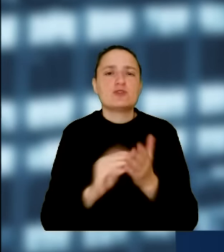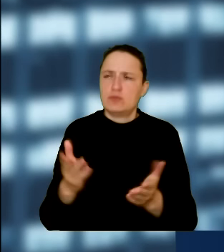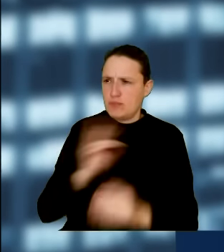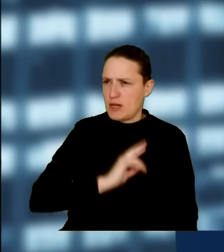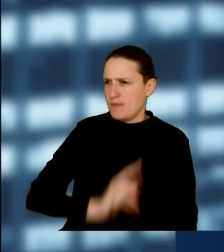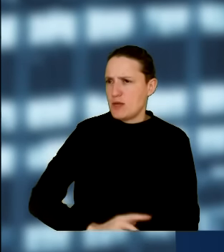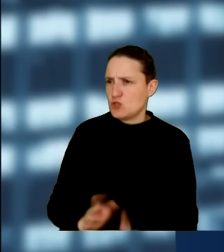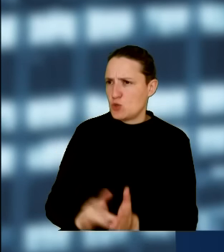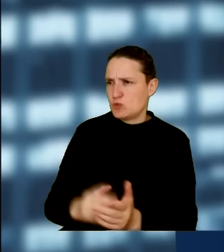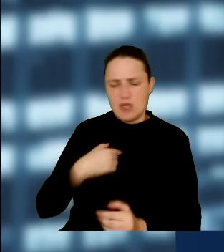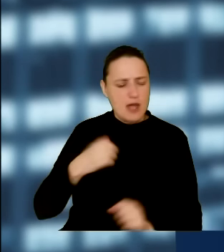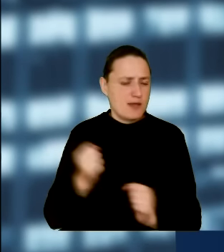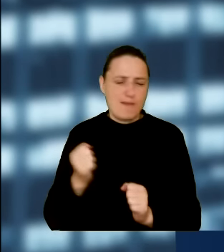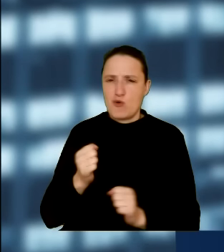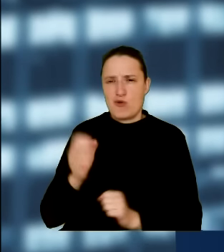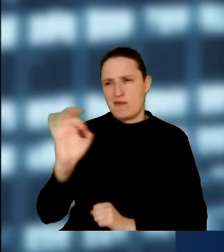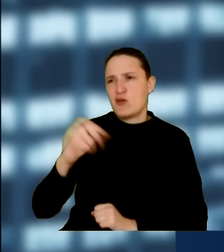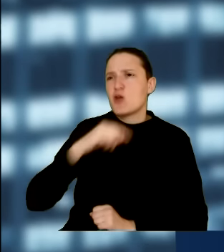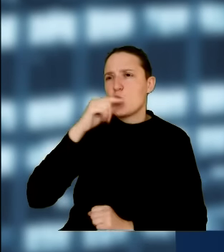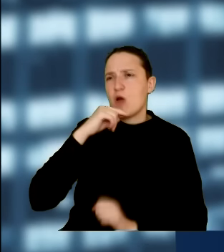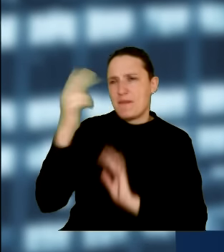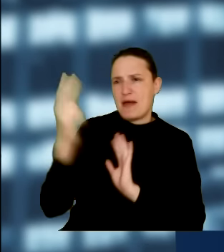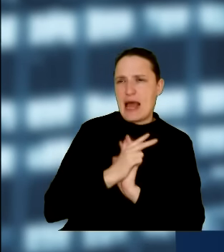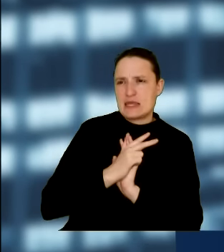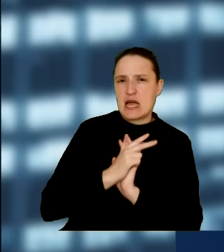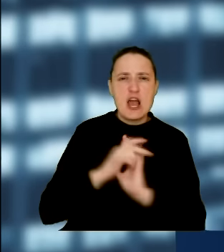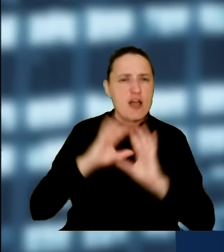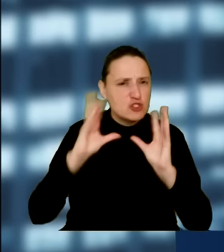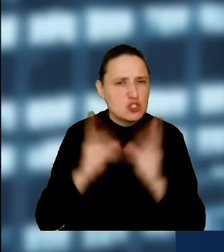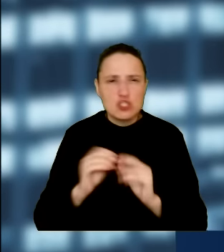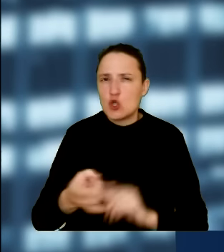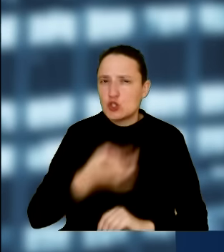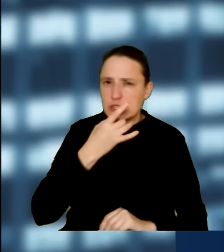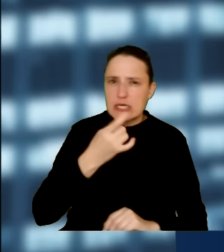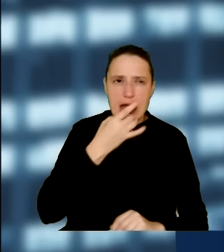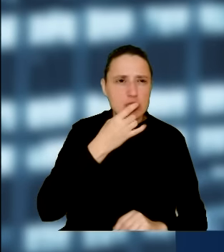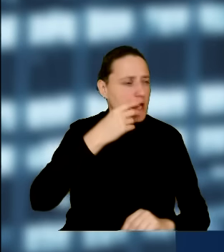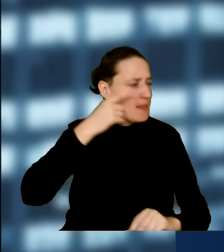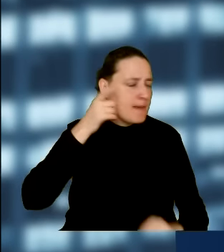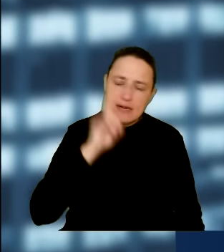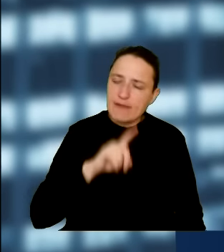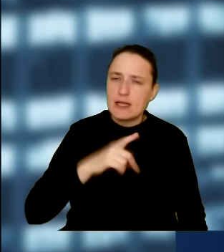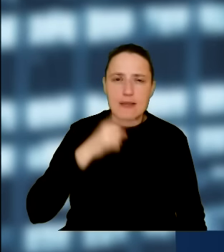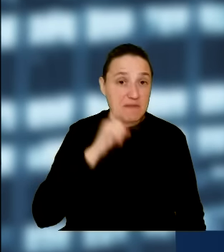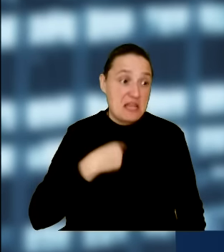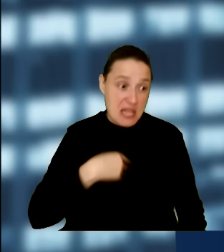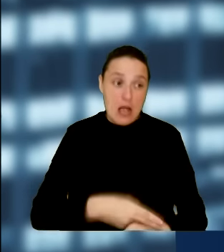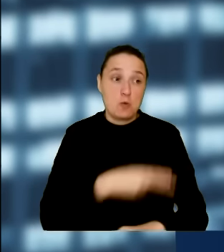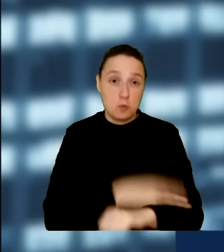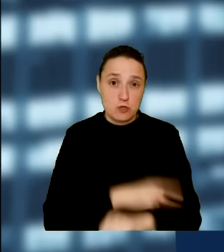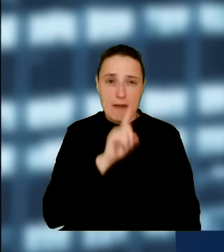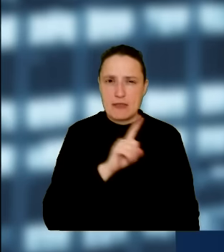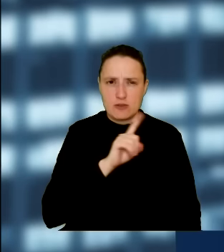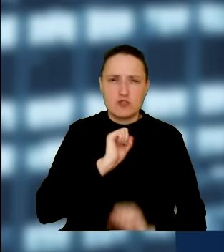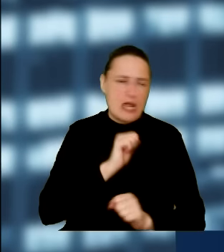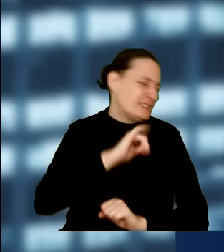nie obawiam się pana kłamliwych ataków. Wszystkie zarzuty wobec mnie są nieprawdziwe. Moje działania jako urzędnika państwowego zawsze były zgodne